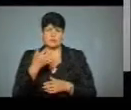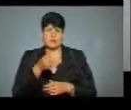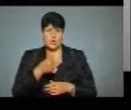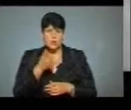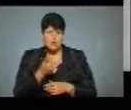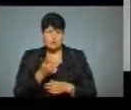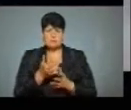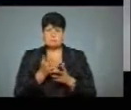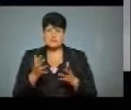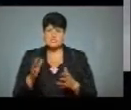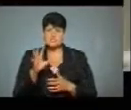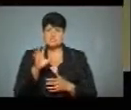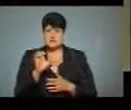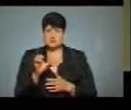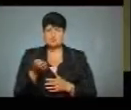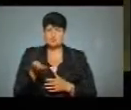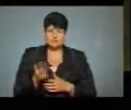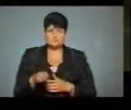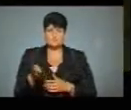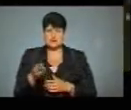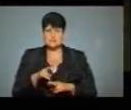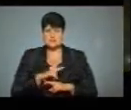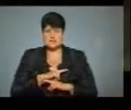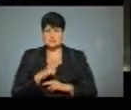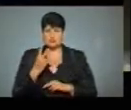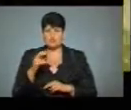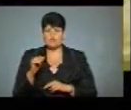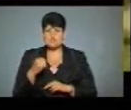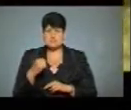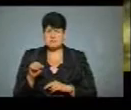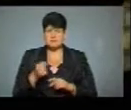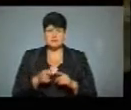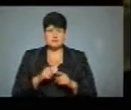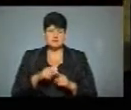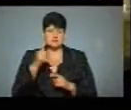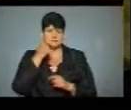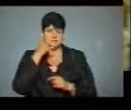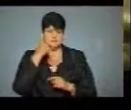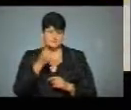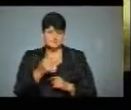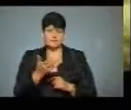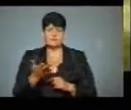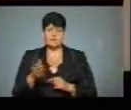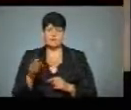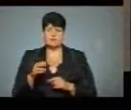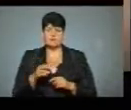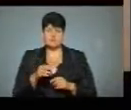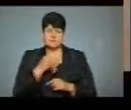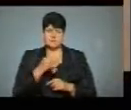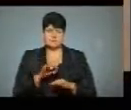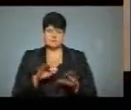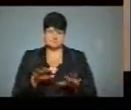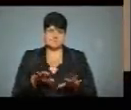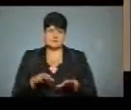Зазначу, більше 500 рибин в річці Збруч загинули 2 серпня. Про це на гарячу лінію Тернопільського рибоохоронного патруля повідомили